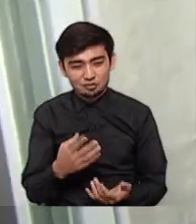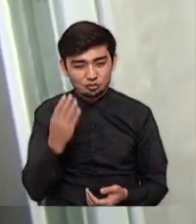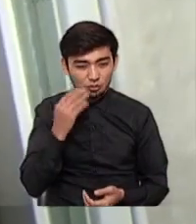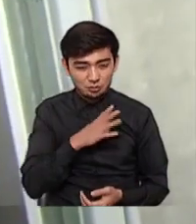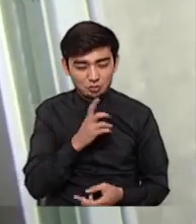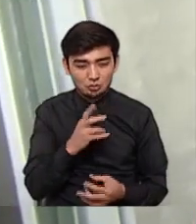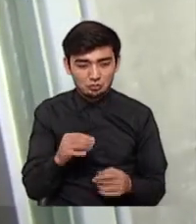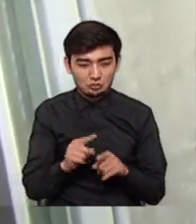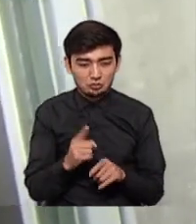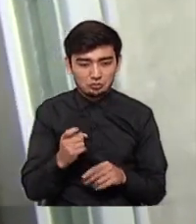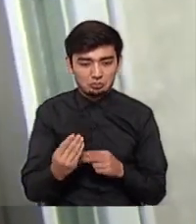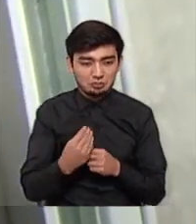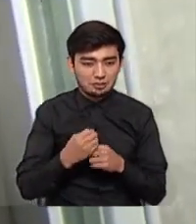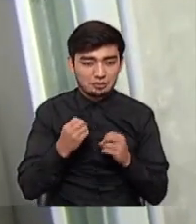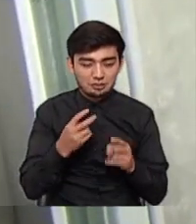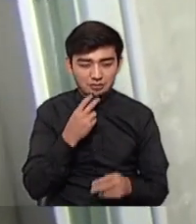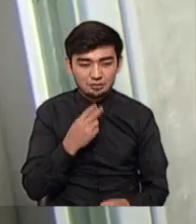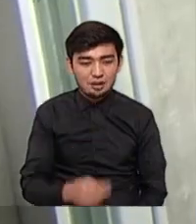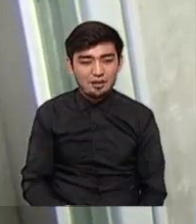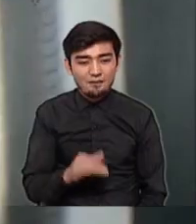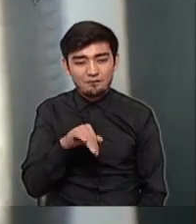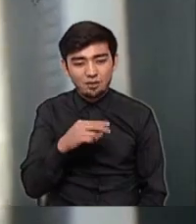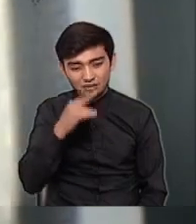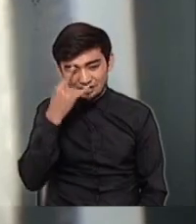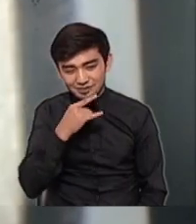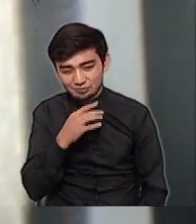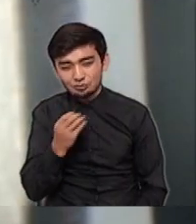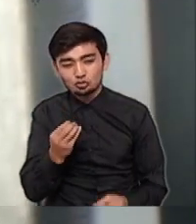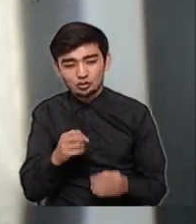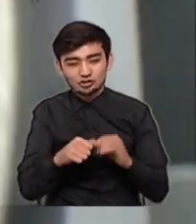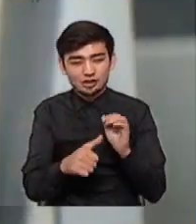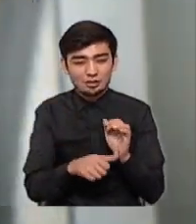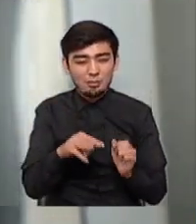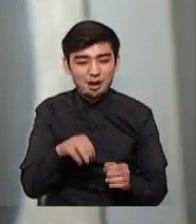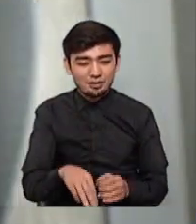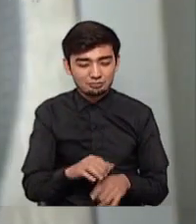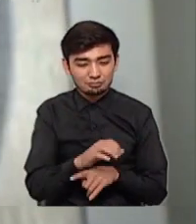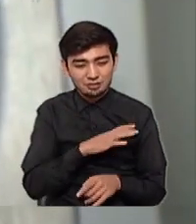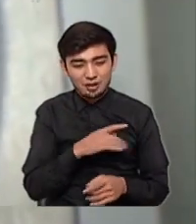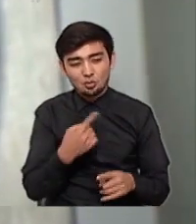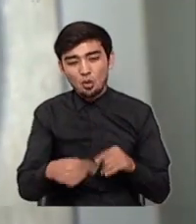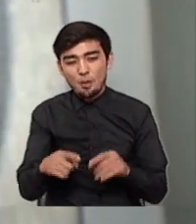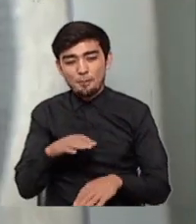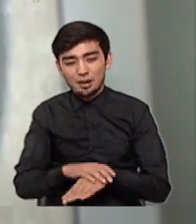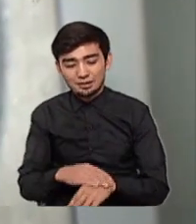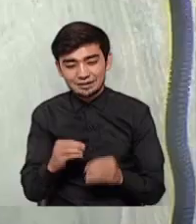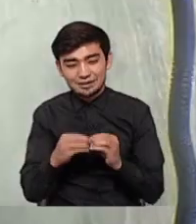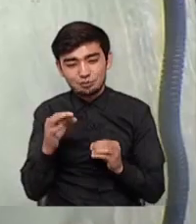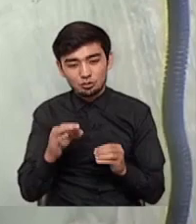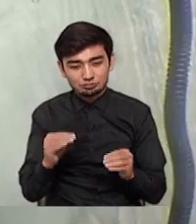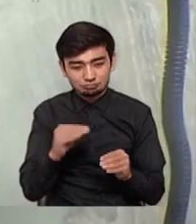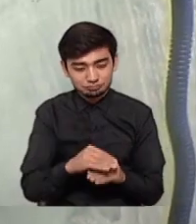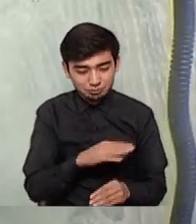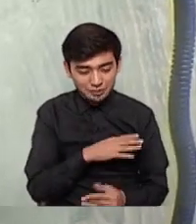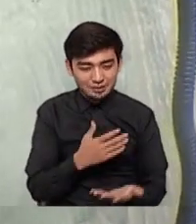деньги банкам казахстанский фонд гарантирование депозитов перечислил еще 16 марта одним банки добавили 10 процентов на